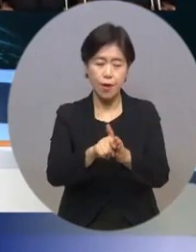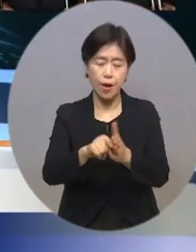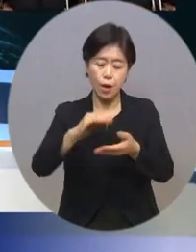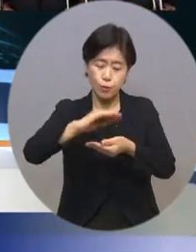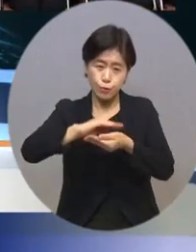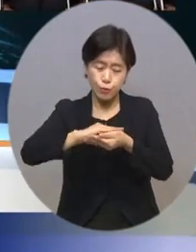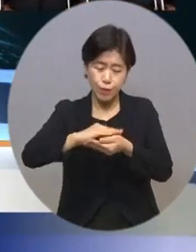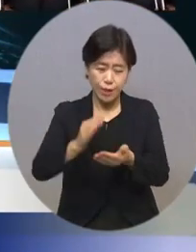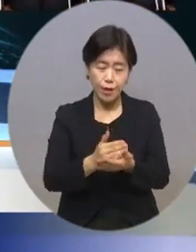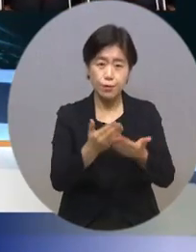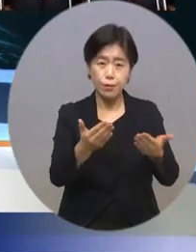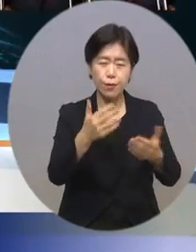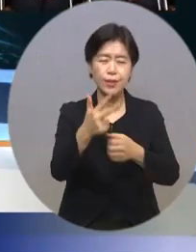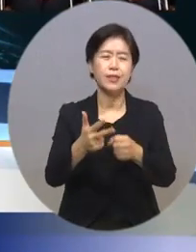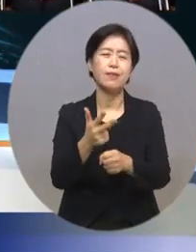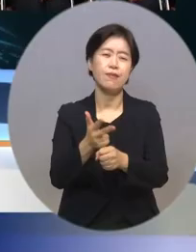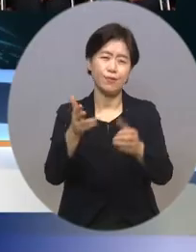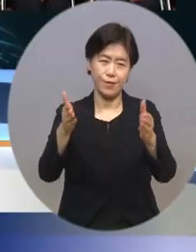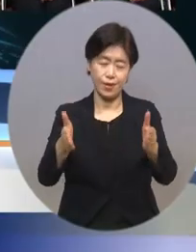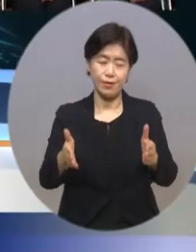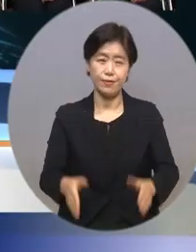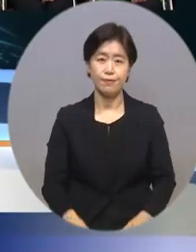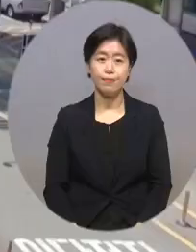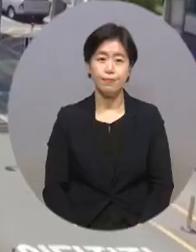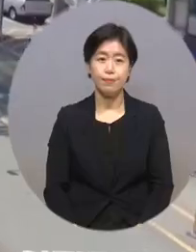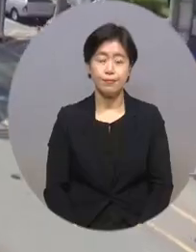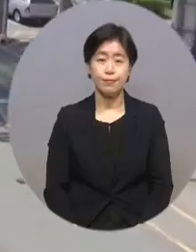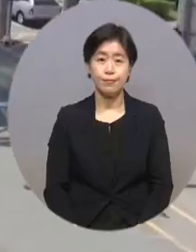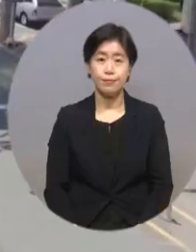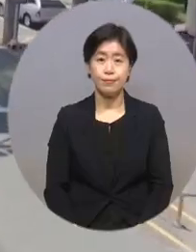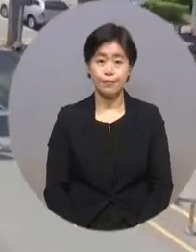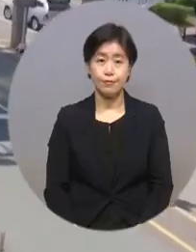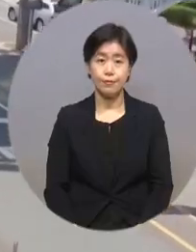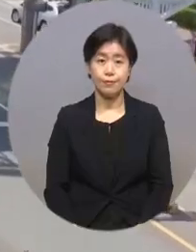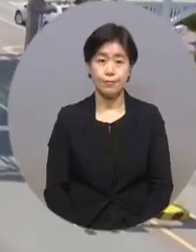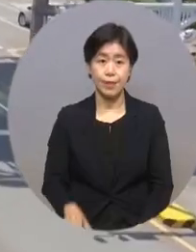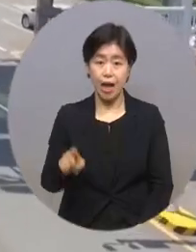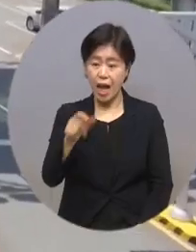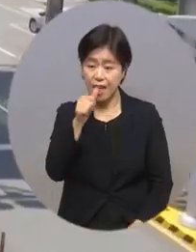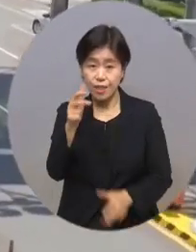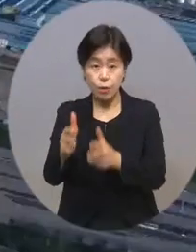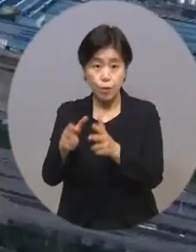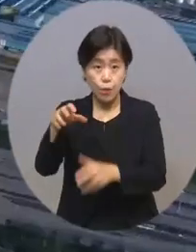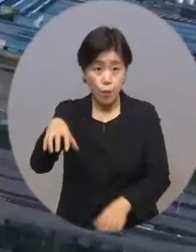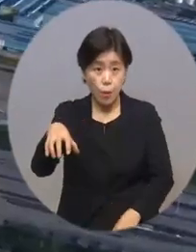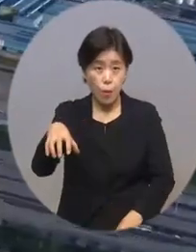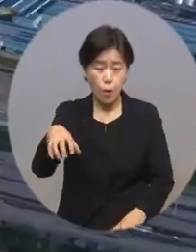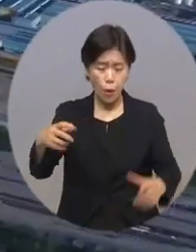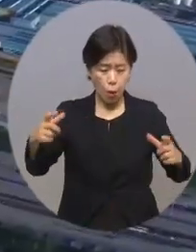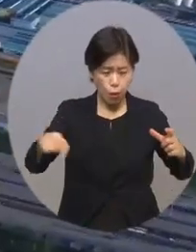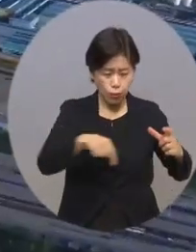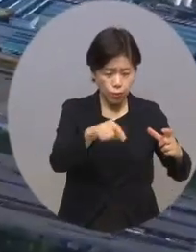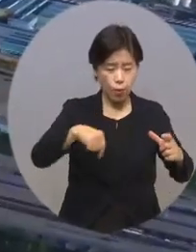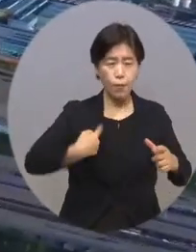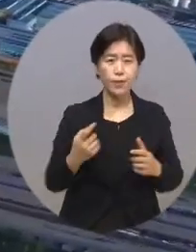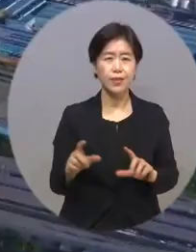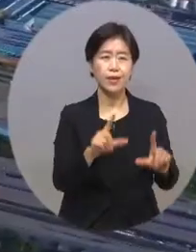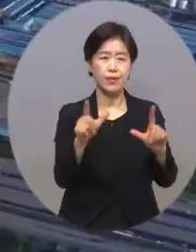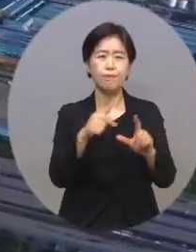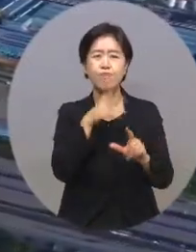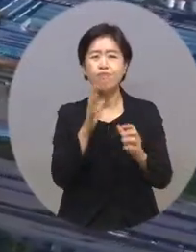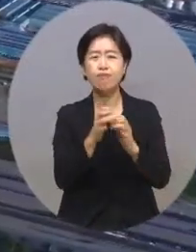자세한 내용 인용 춘 기자가 전합니다 광양제철소 가 지역 내 홀몸 어르신들의 건강한